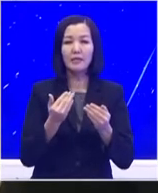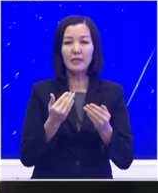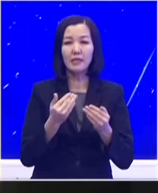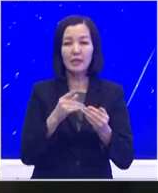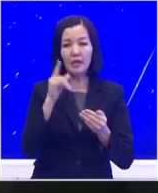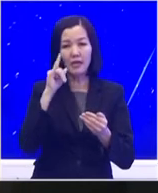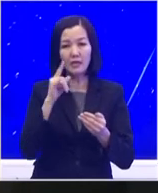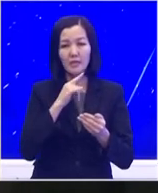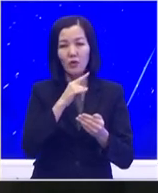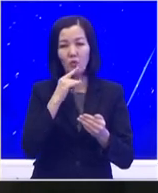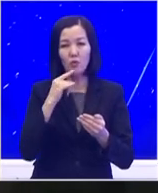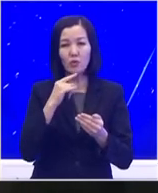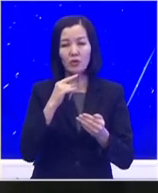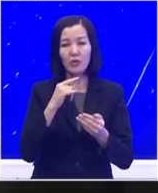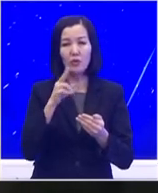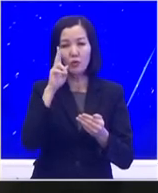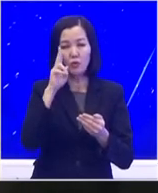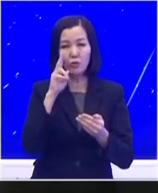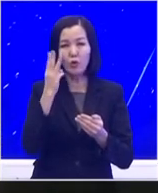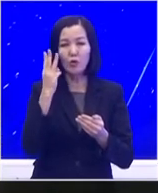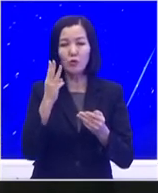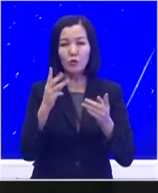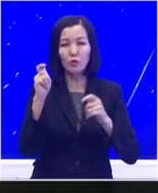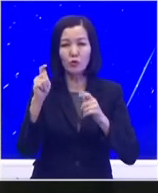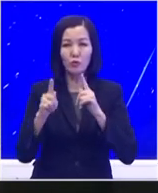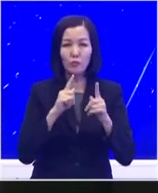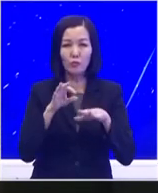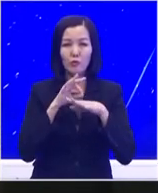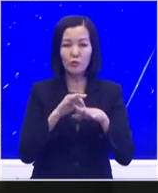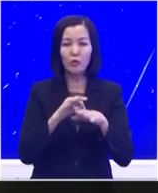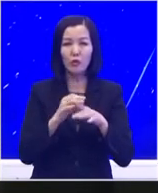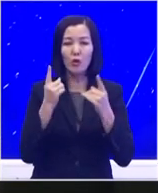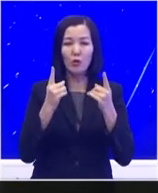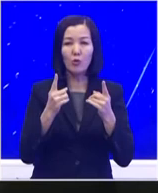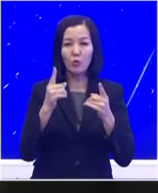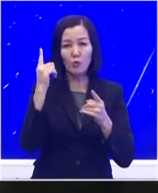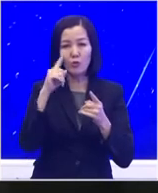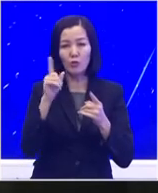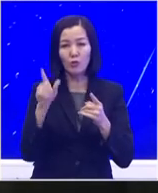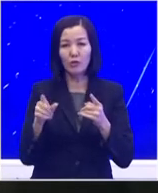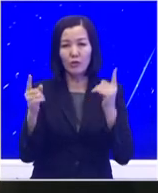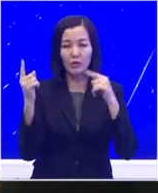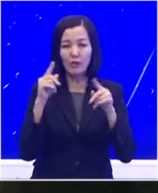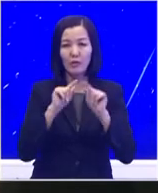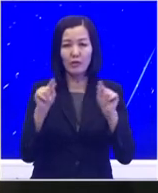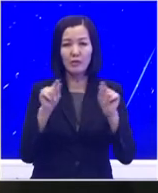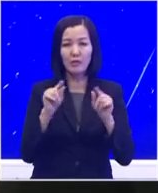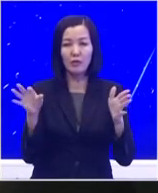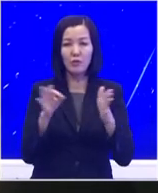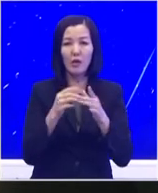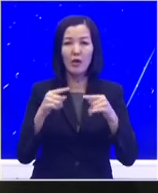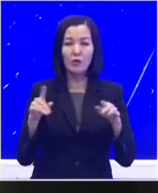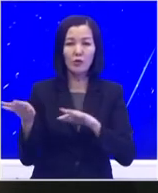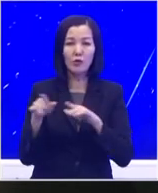орыс тілдеріне. Оған байланысты 3 үлкен симпозиум жасадық. Түркияда біз биыл ұлы ойшылдың шығармаларын насихаттау мақсатында түрлі